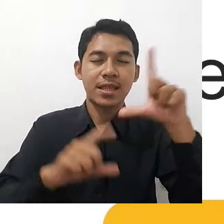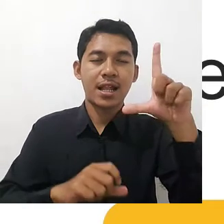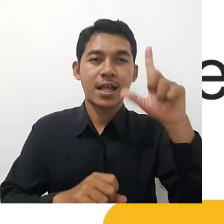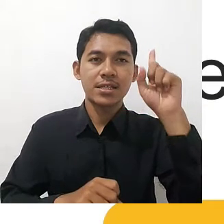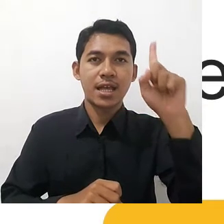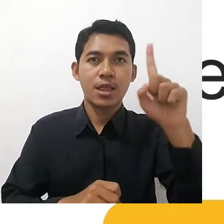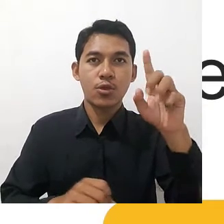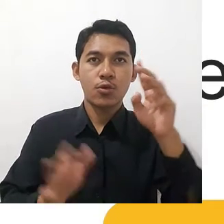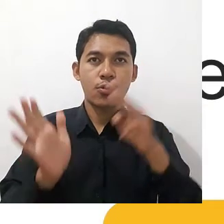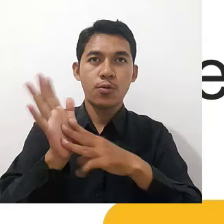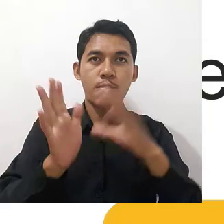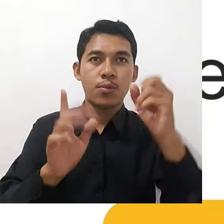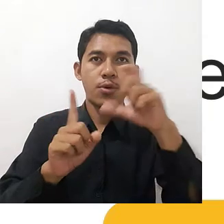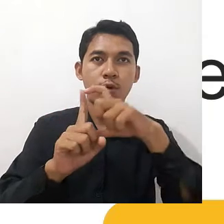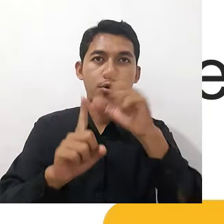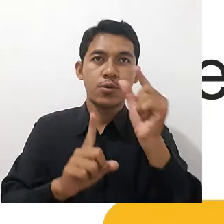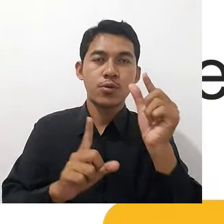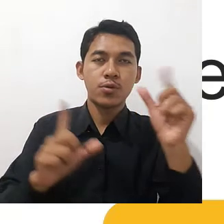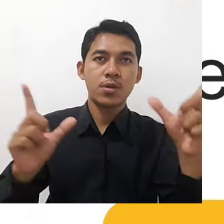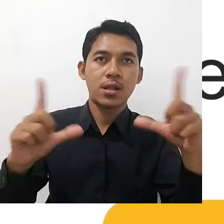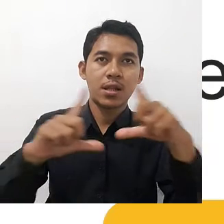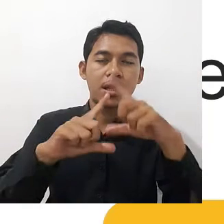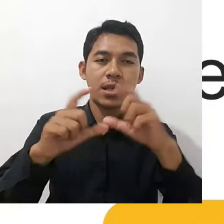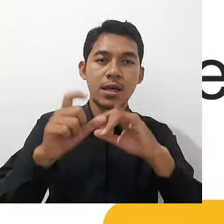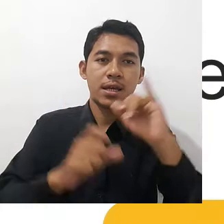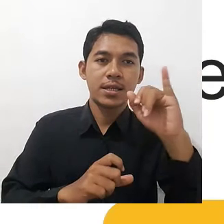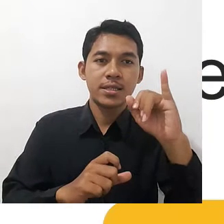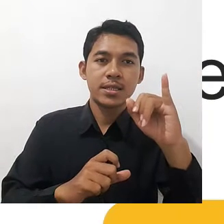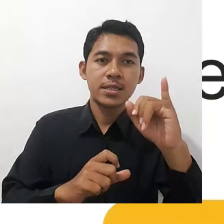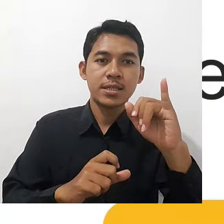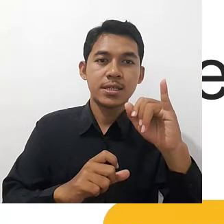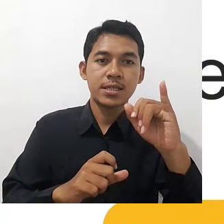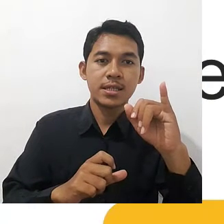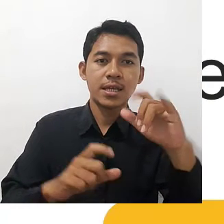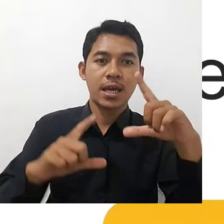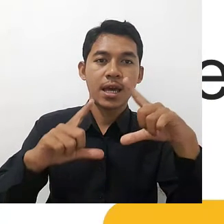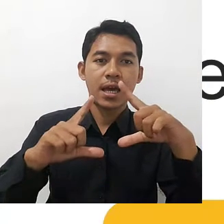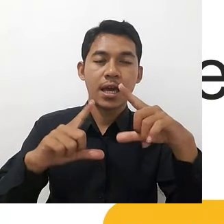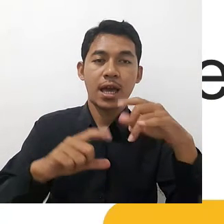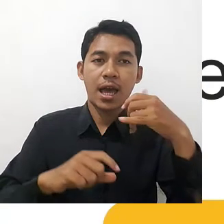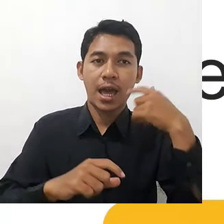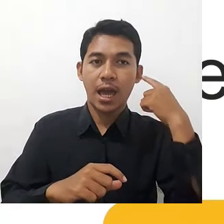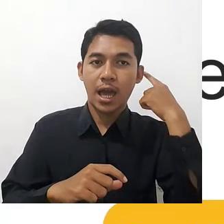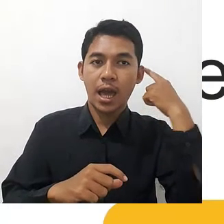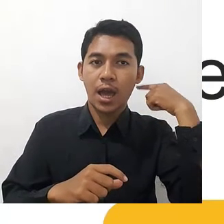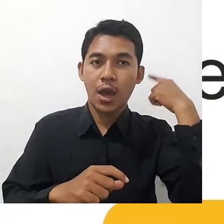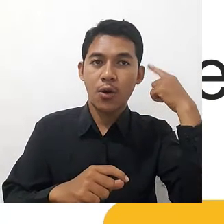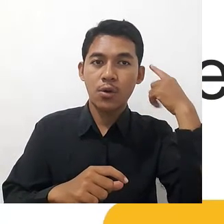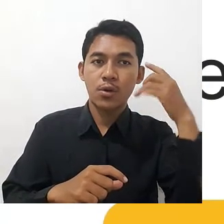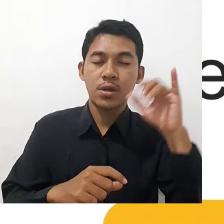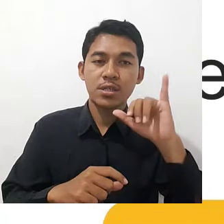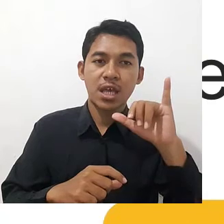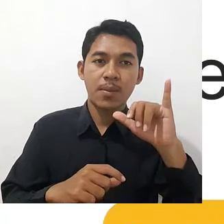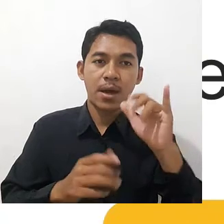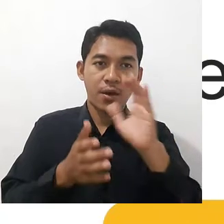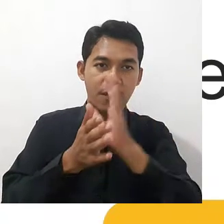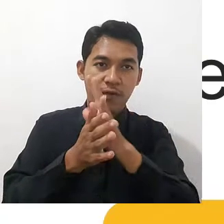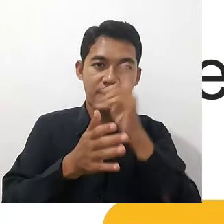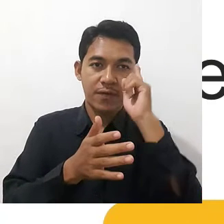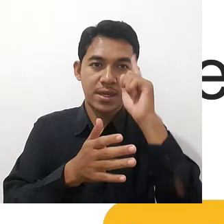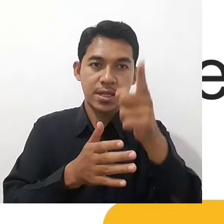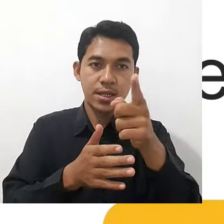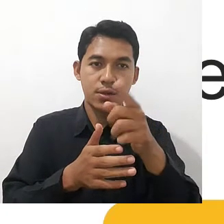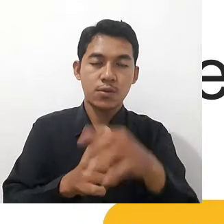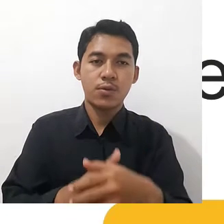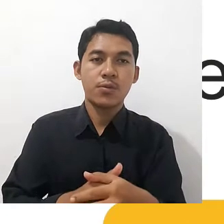mengirimkan dua data sekaligus. Jadi datanya data video sama data audio. Otomatis kan dia lebih ramping gitu ya. Cuman mungkin kita